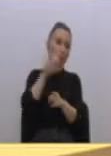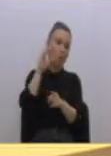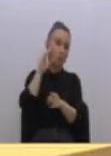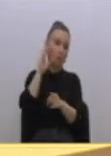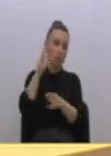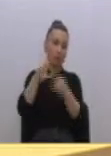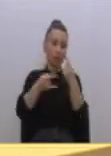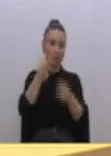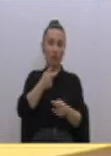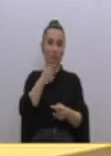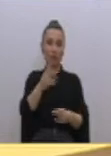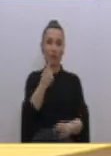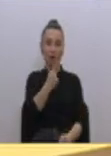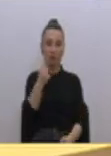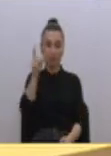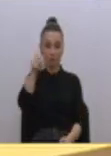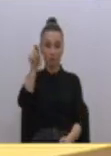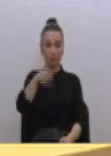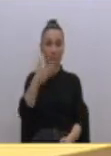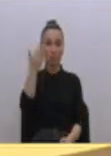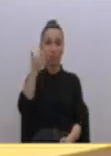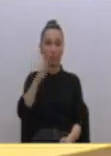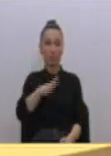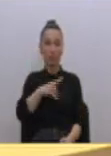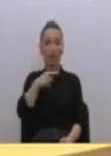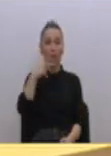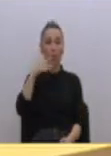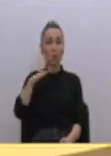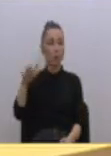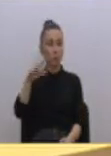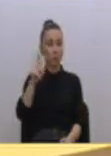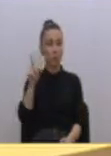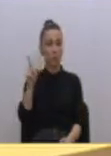მოუსმენთ ტელევიზიით, ერთ-ერთმა თქვა, რომ რუსეთთან